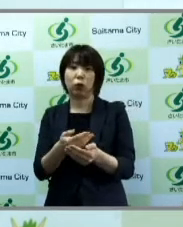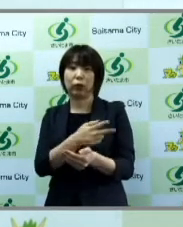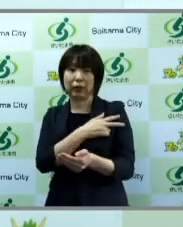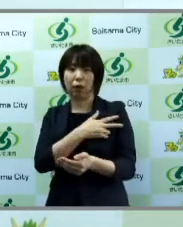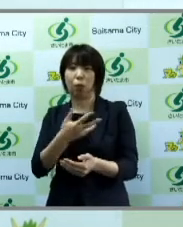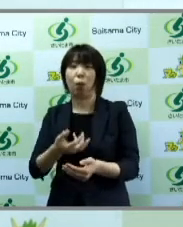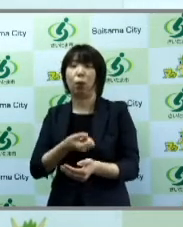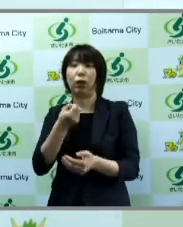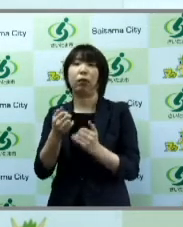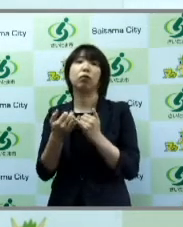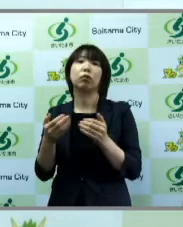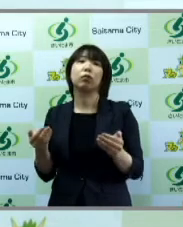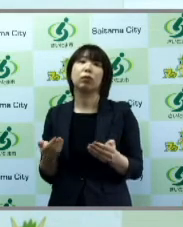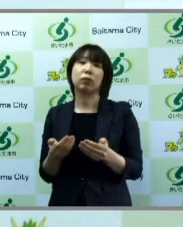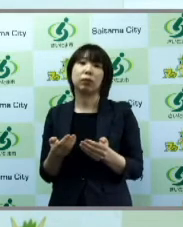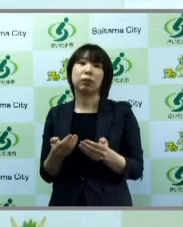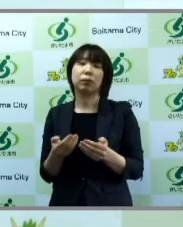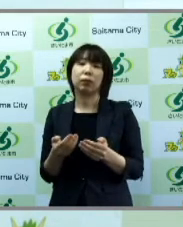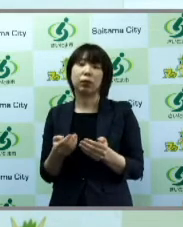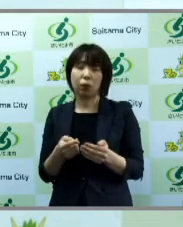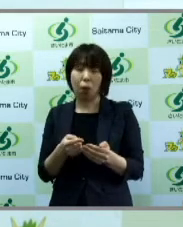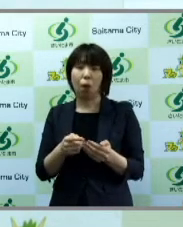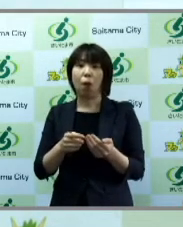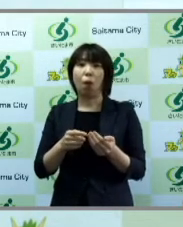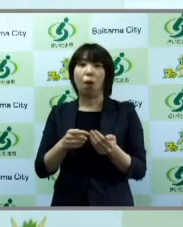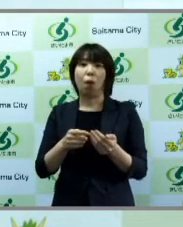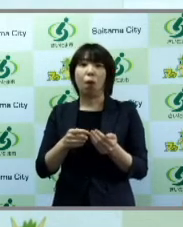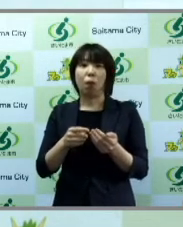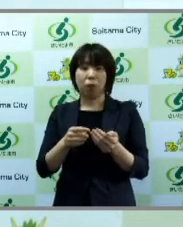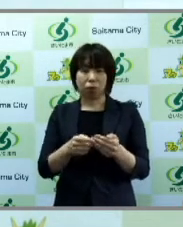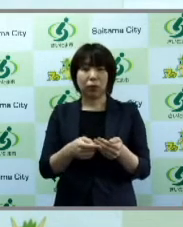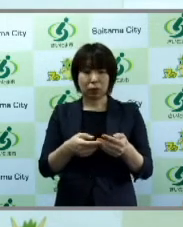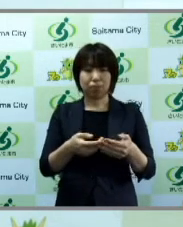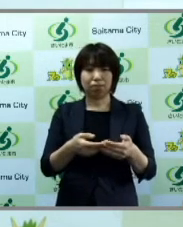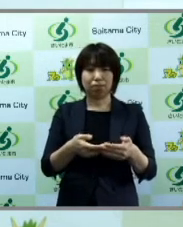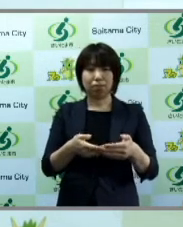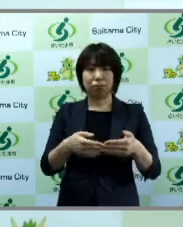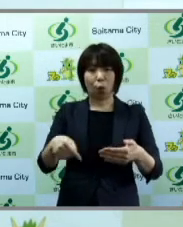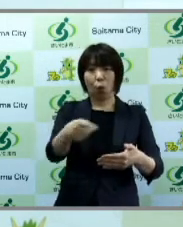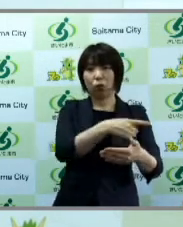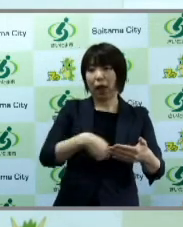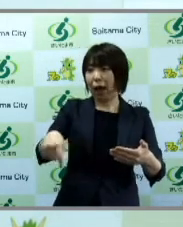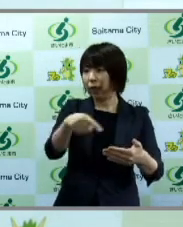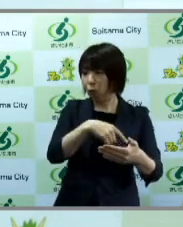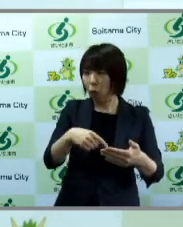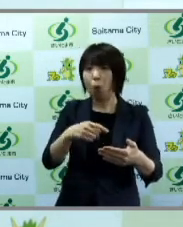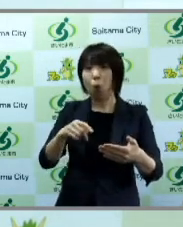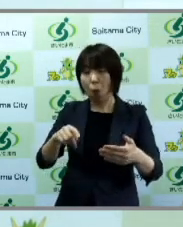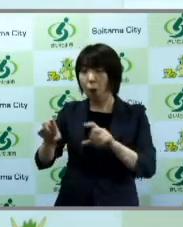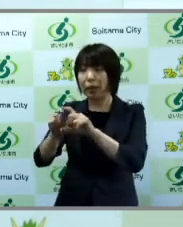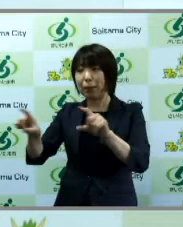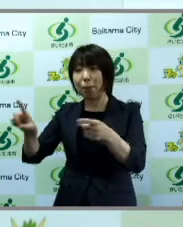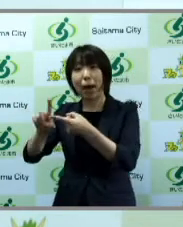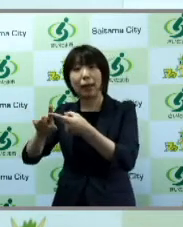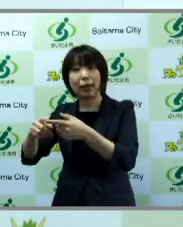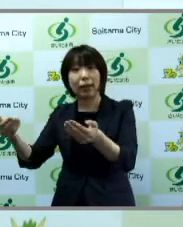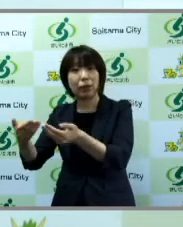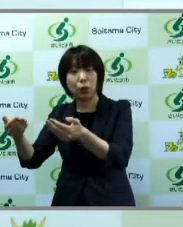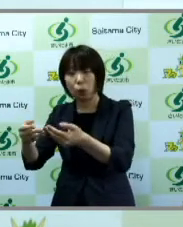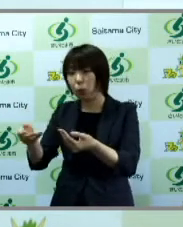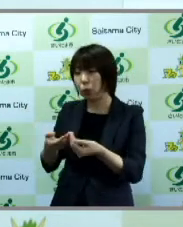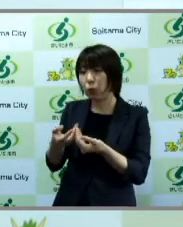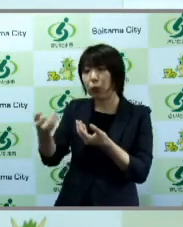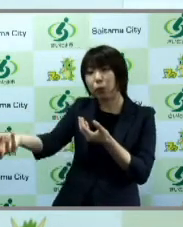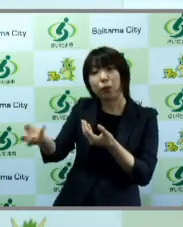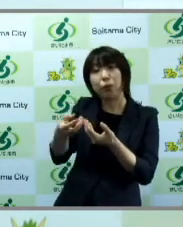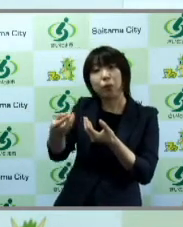、事務職でもできる業務、そこをできるだけ切り分けて、専門職でないとでき